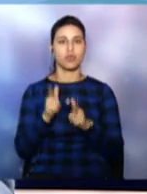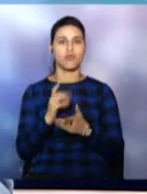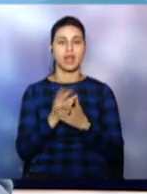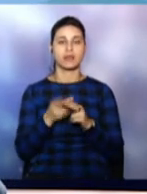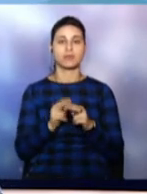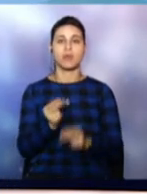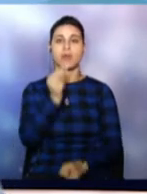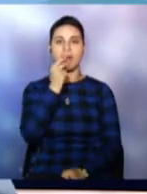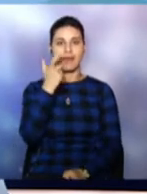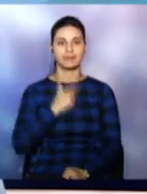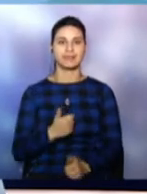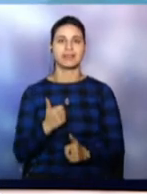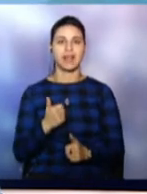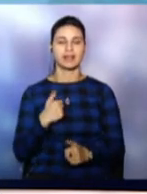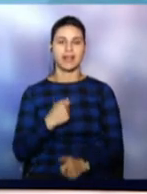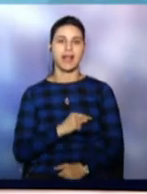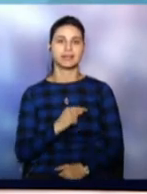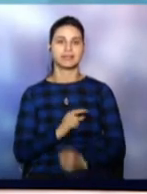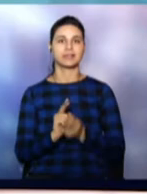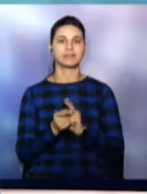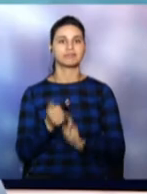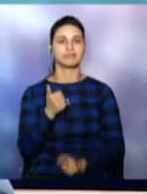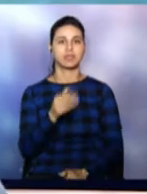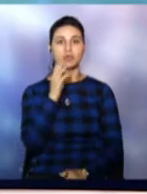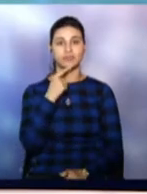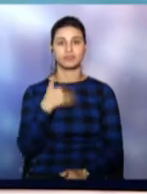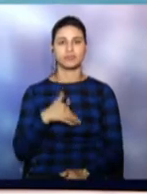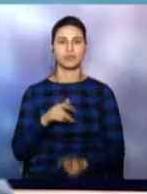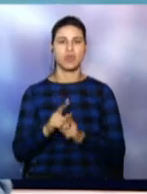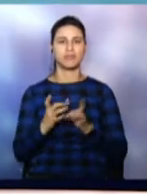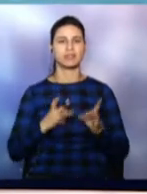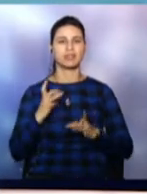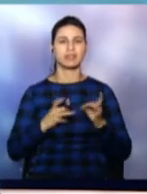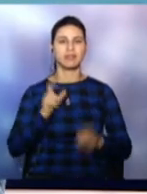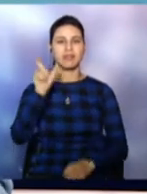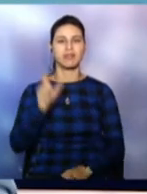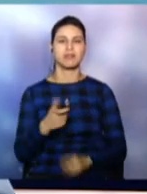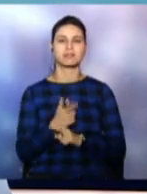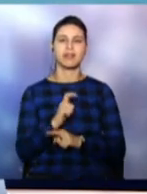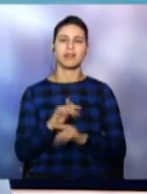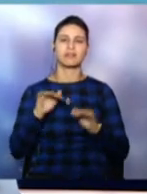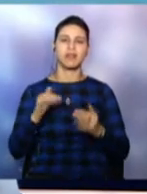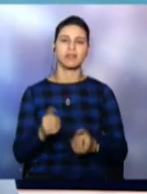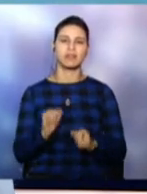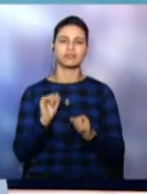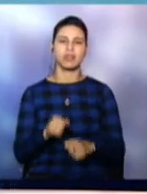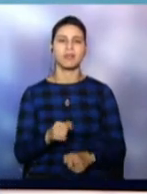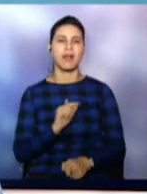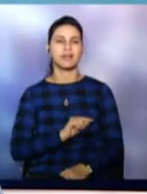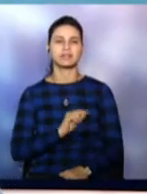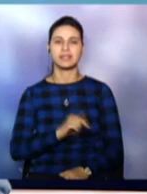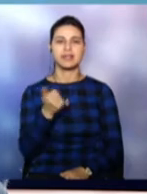სტრესის მდგომარეობაში, რაღაცა თუნდაც კრიტიკულ დღეებში, როდესაც ადამიანი ასთენიურია, შეიძლება რაღაც